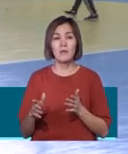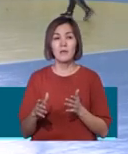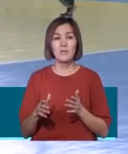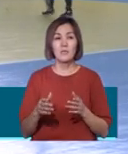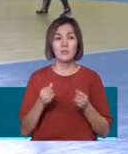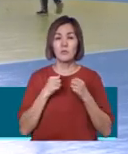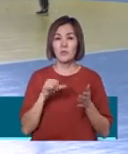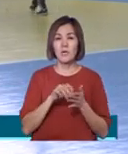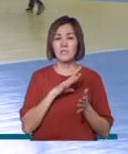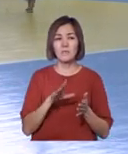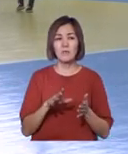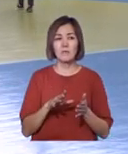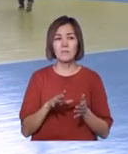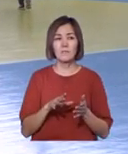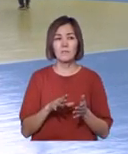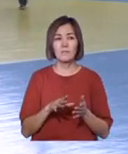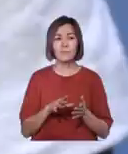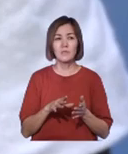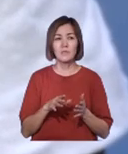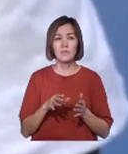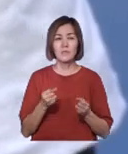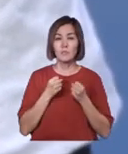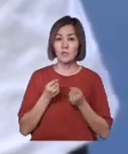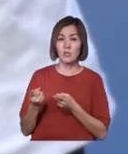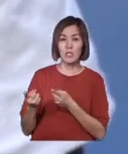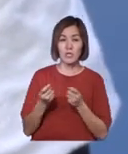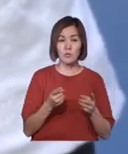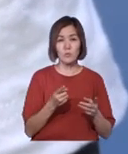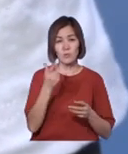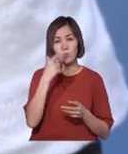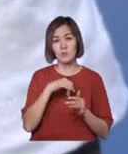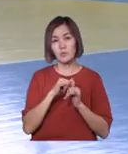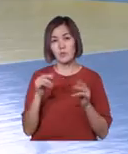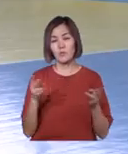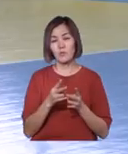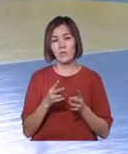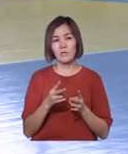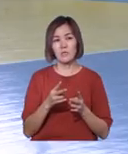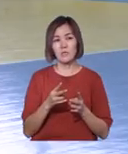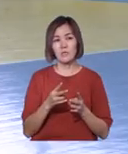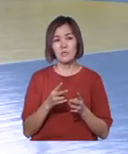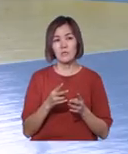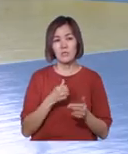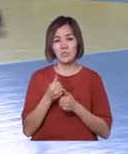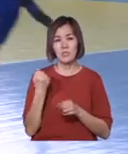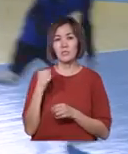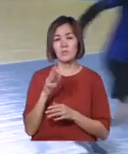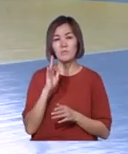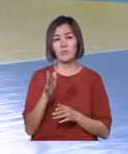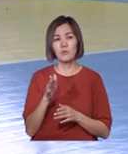спортқа қатыспайды ғой. Қазіргі балалар спортқа шақыру және өзінің дамыту. Мақсат бұйыртса енді осы шарсын женімпаз